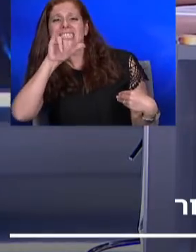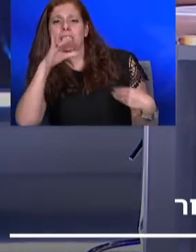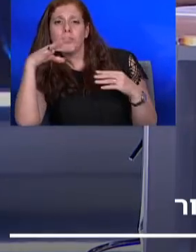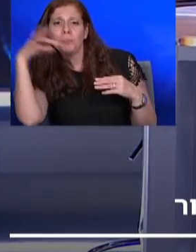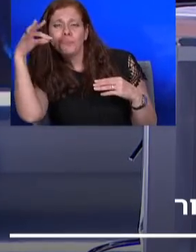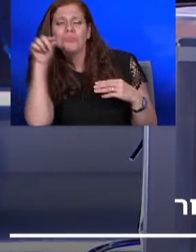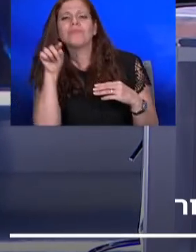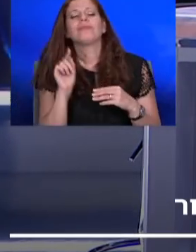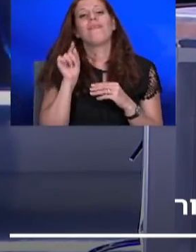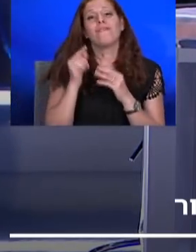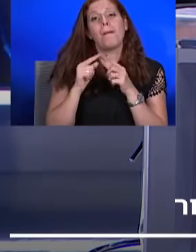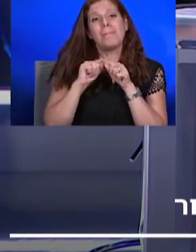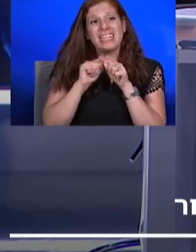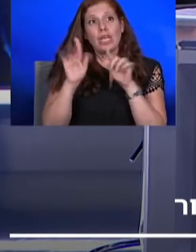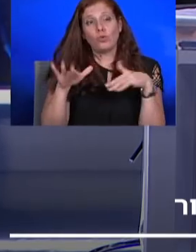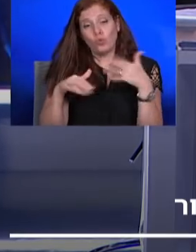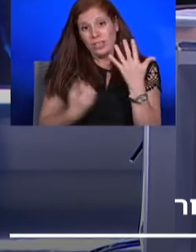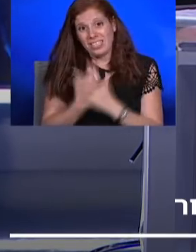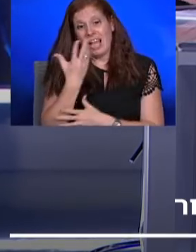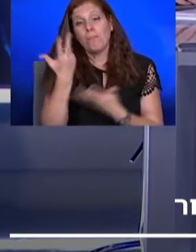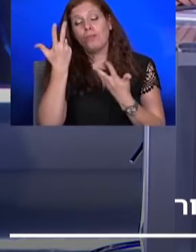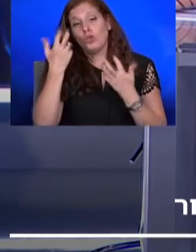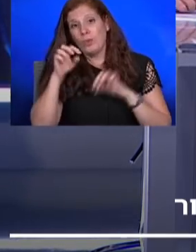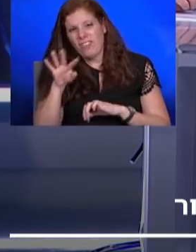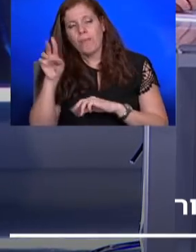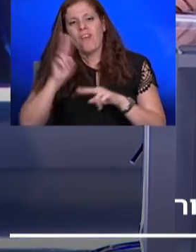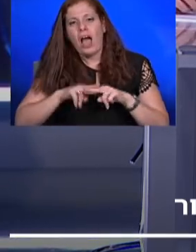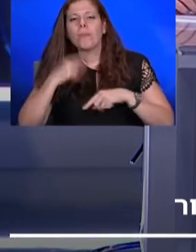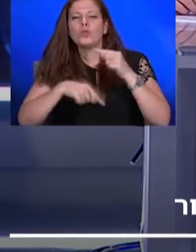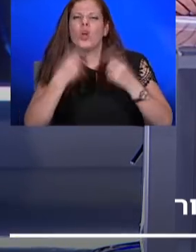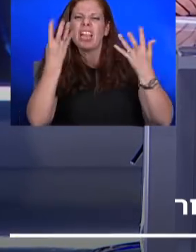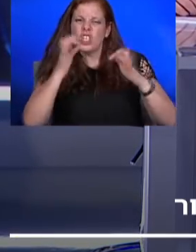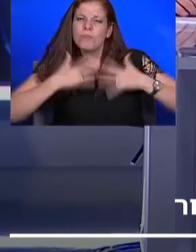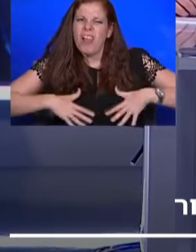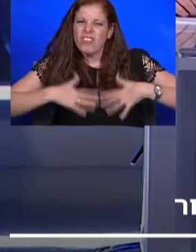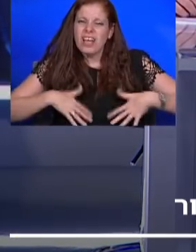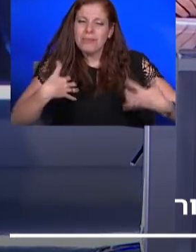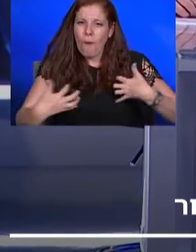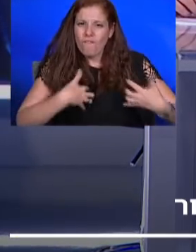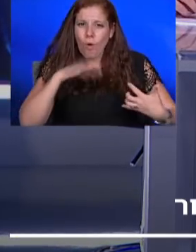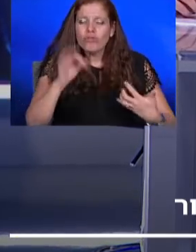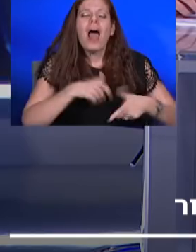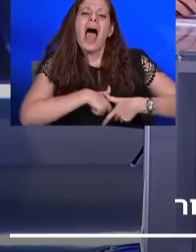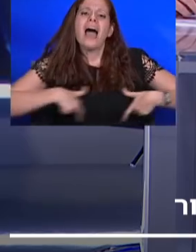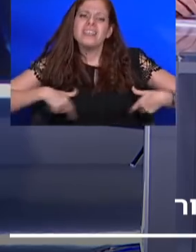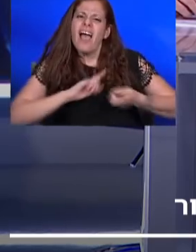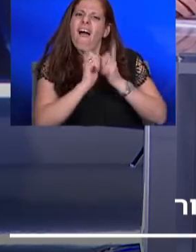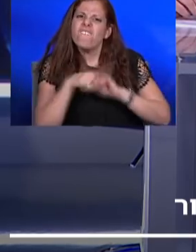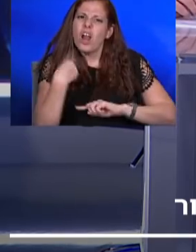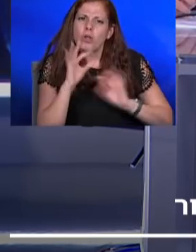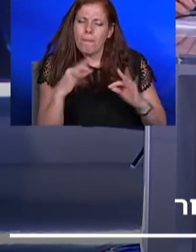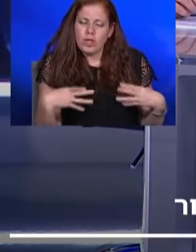ב-84, ואחר כך היא לבשה אותה בהופעות שלה בשנות ה-90, תחילת שנות ה-90, החזייה הפכה להיות ממש מחודדת